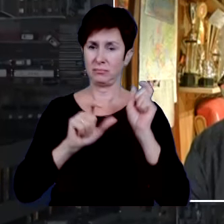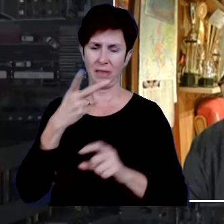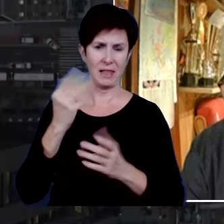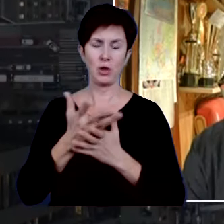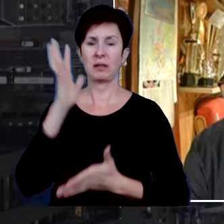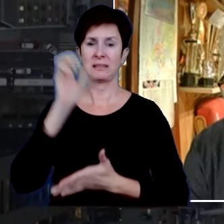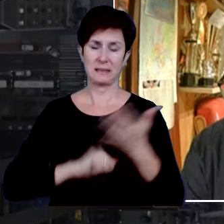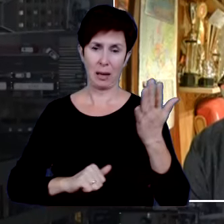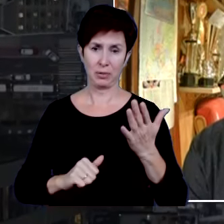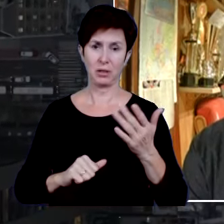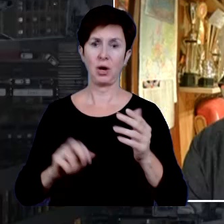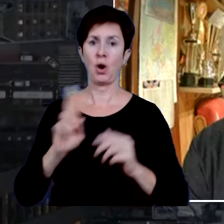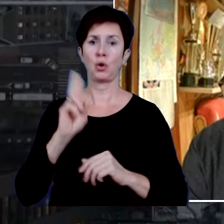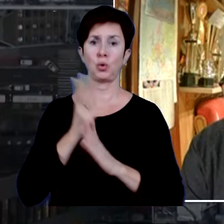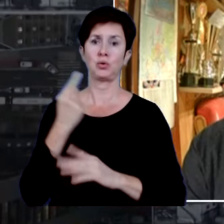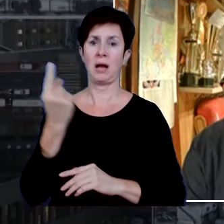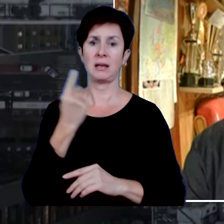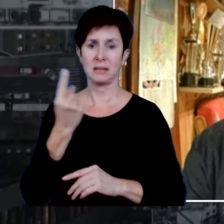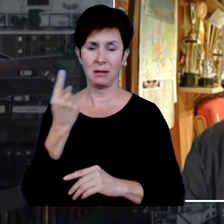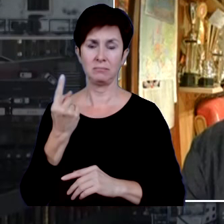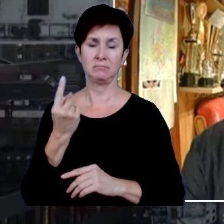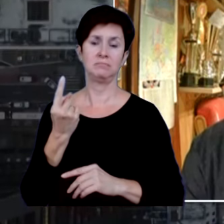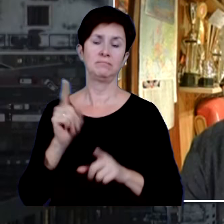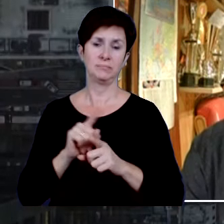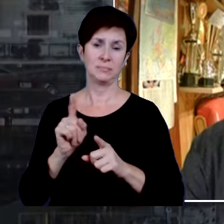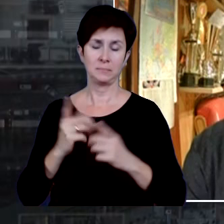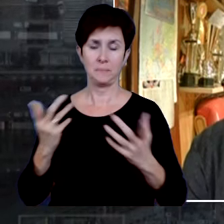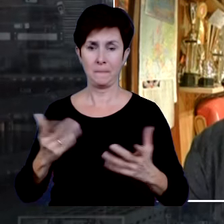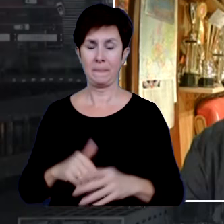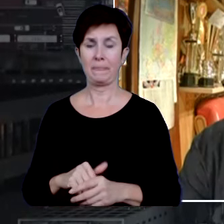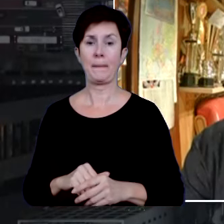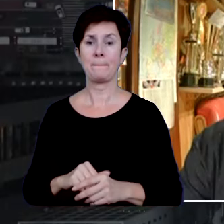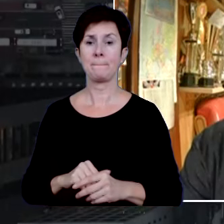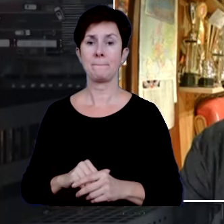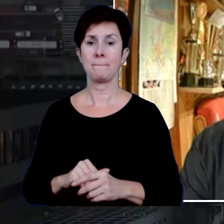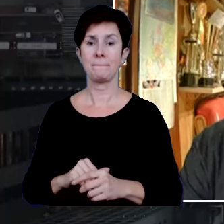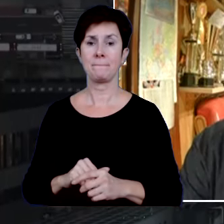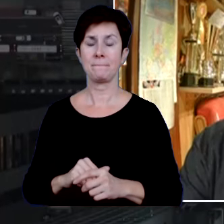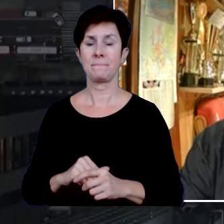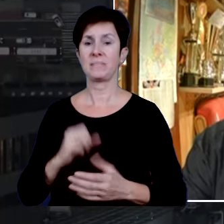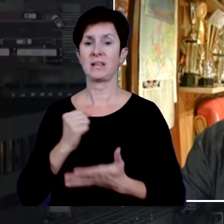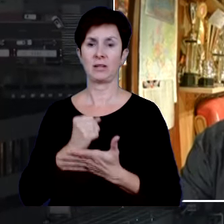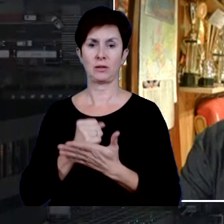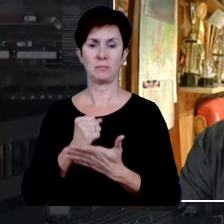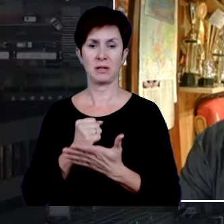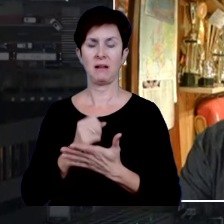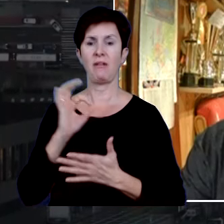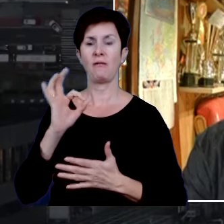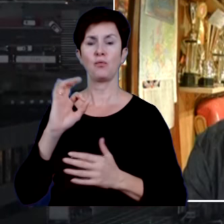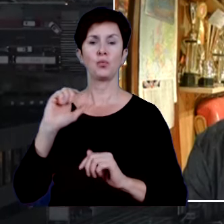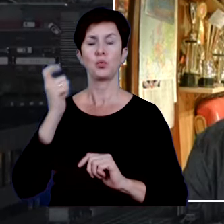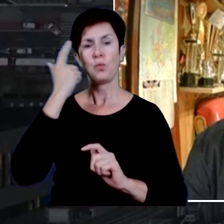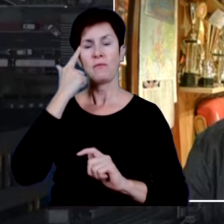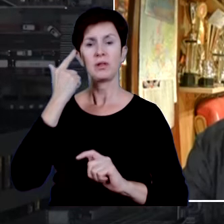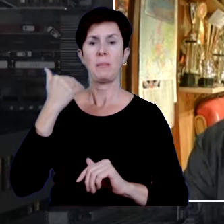akurat żyją samotnie, a są już emerytami lub rencistami. Jeżeli chodzi natomiast o takie kwestie, które były waszymi flagowymi kwestiami, to